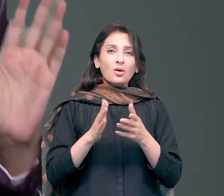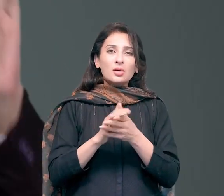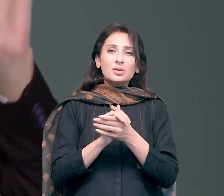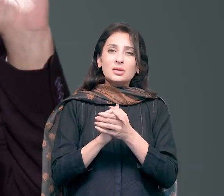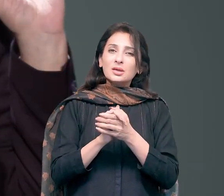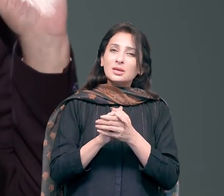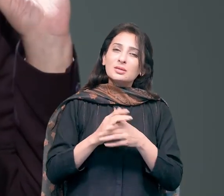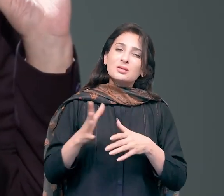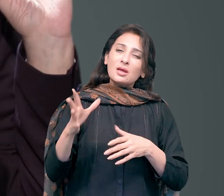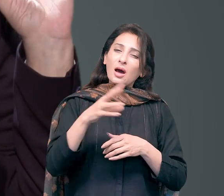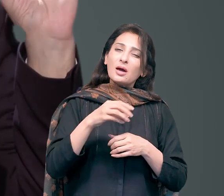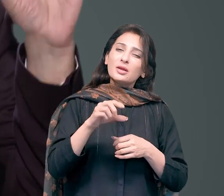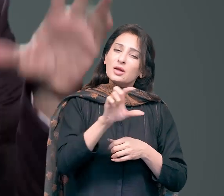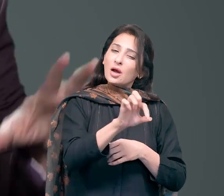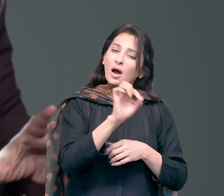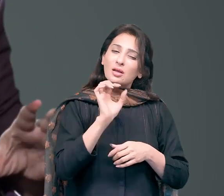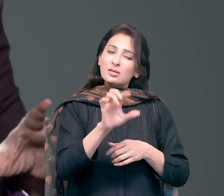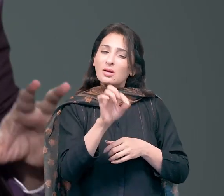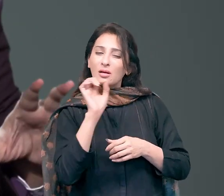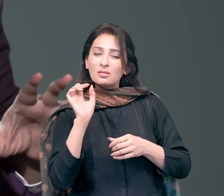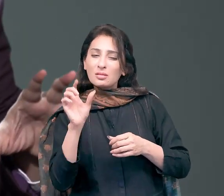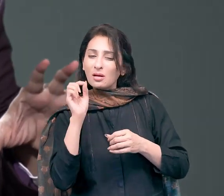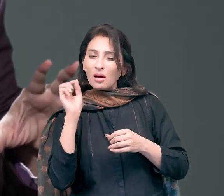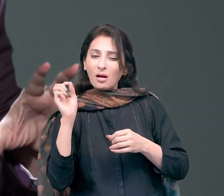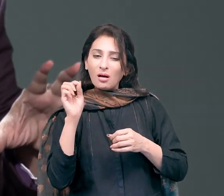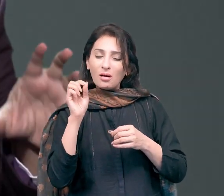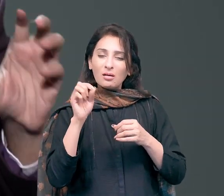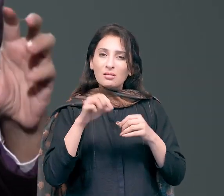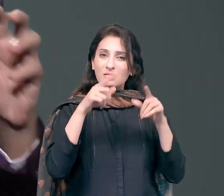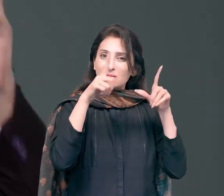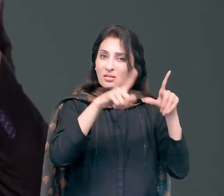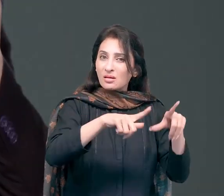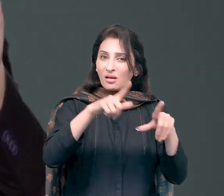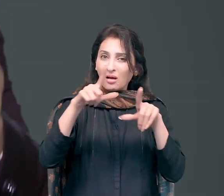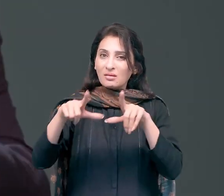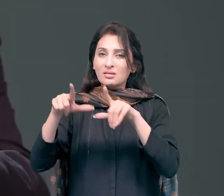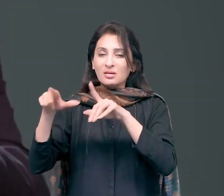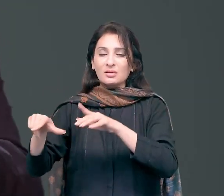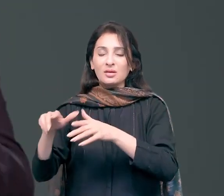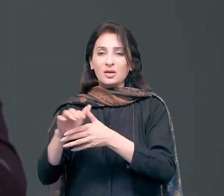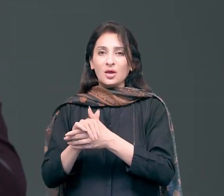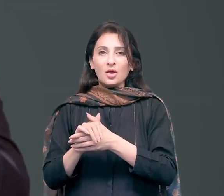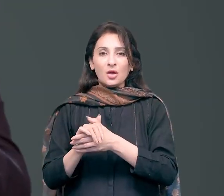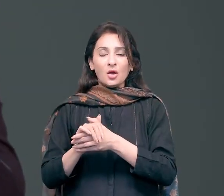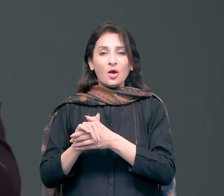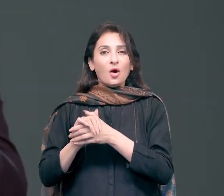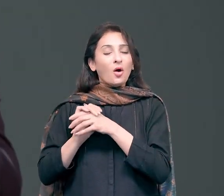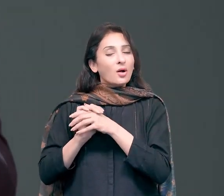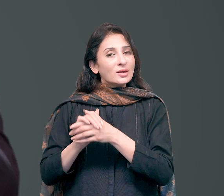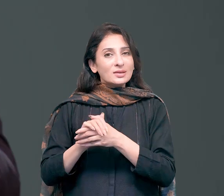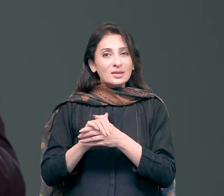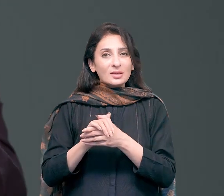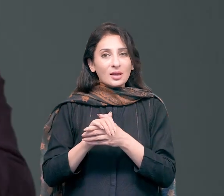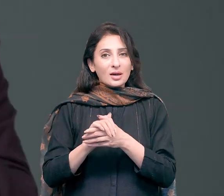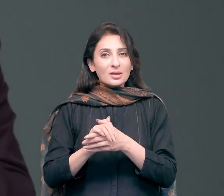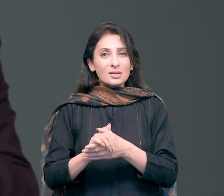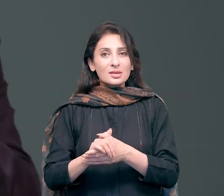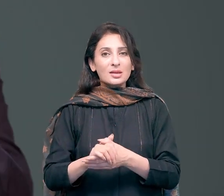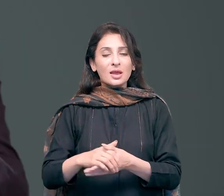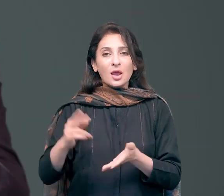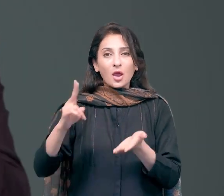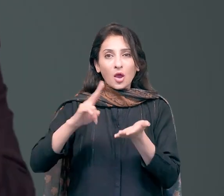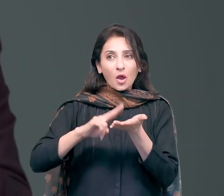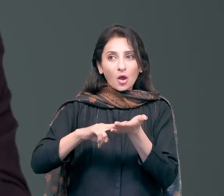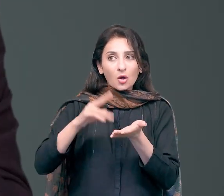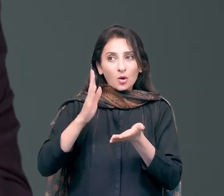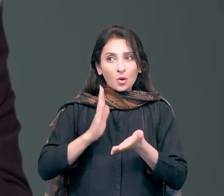بھی، چائنا اور ہندوستان میں بھی ابھی بھی بارڈر کا ایشو ہے۔ پاکستان اور چائنا کے بارڈر کے ایشوز ایوب دور میں حل ہوئے